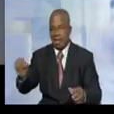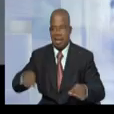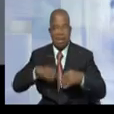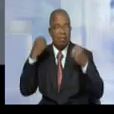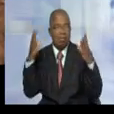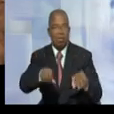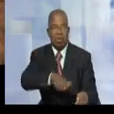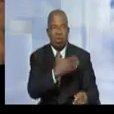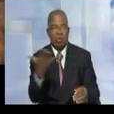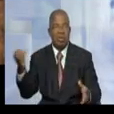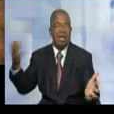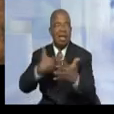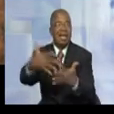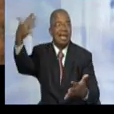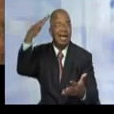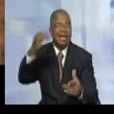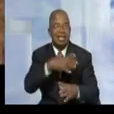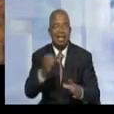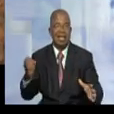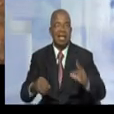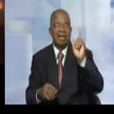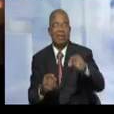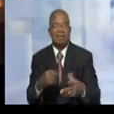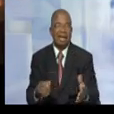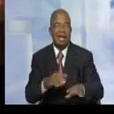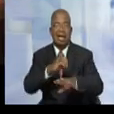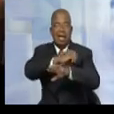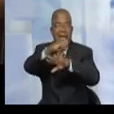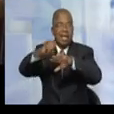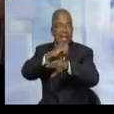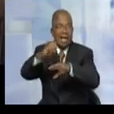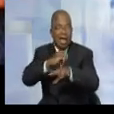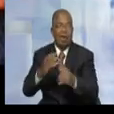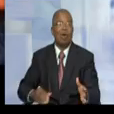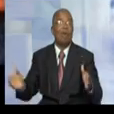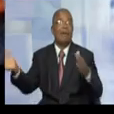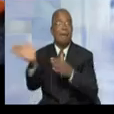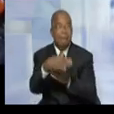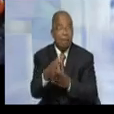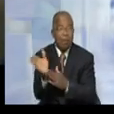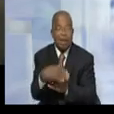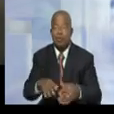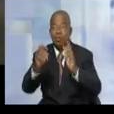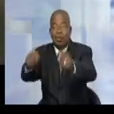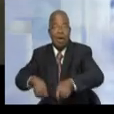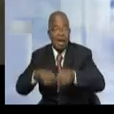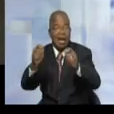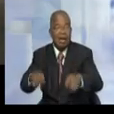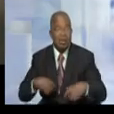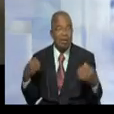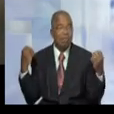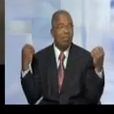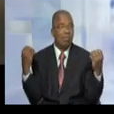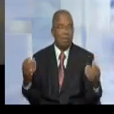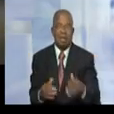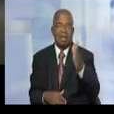Les richesses de Boisflay sont l'exploitation de l'or, encore artisanale, l'agriculture et également